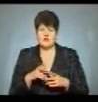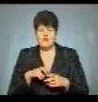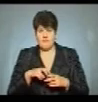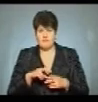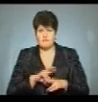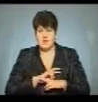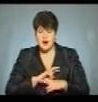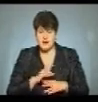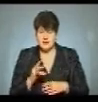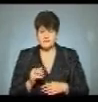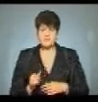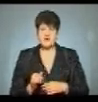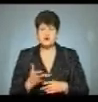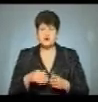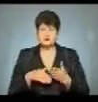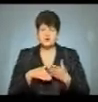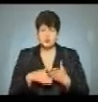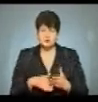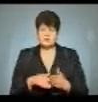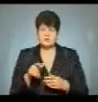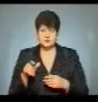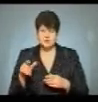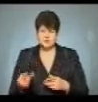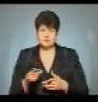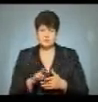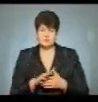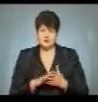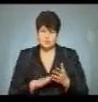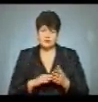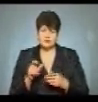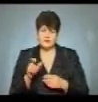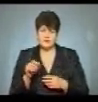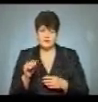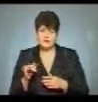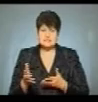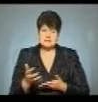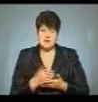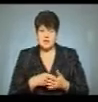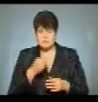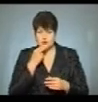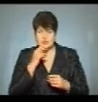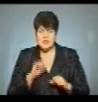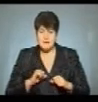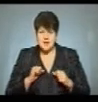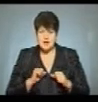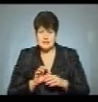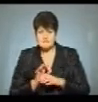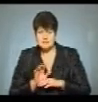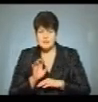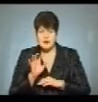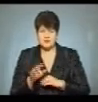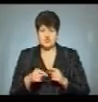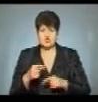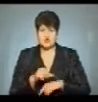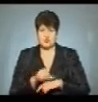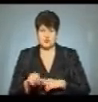Аби допомогти голодуючим на Великій Україні, продовжує розповідь Євген Філь, збирали продукти і намагалися переправити їх через